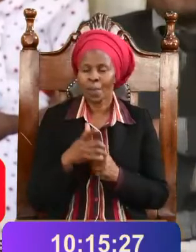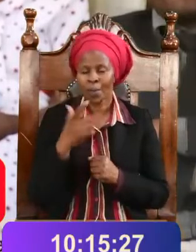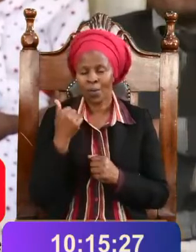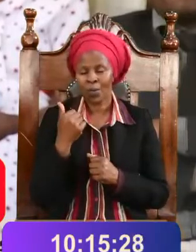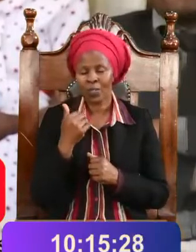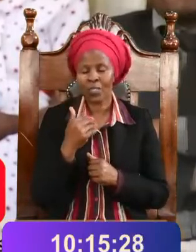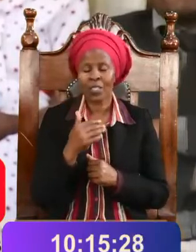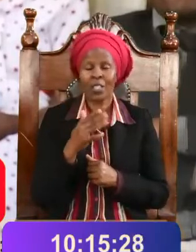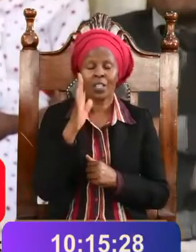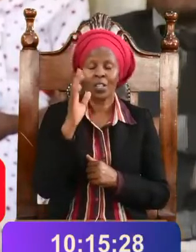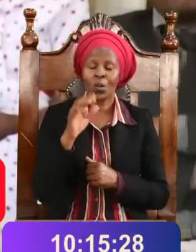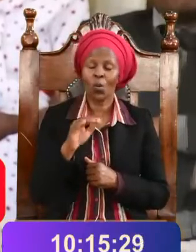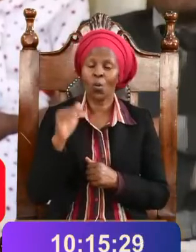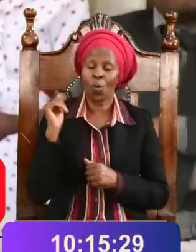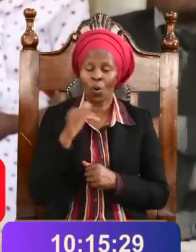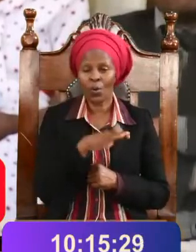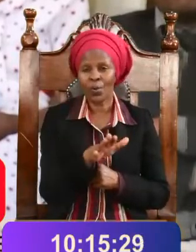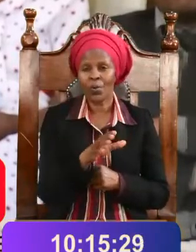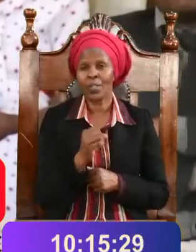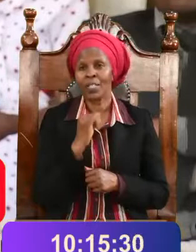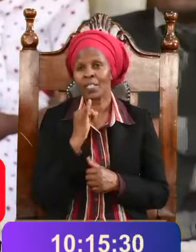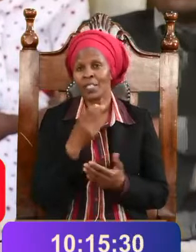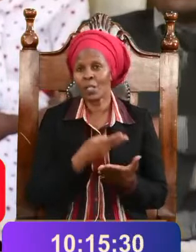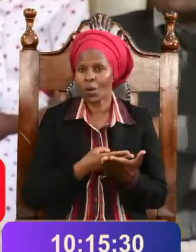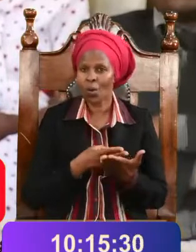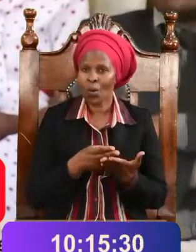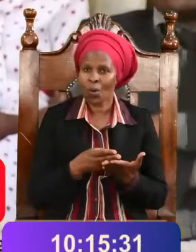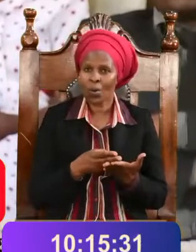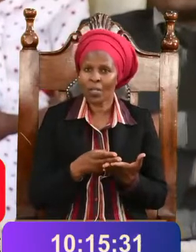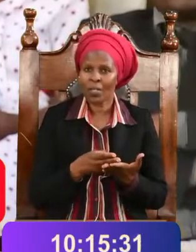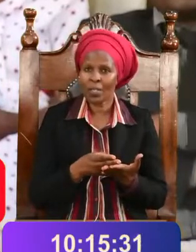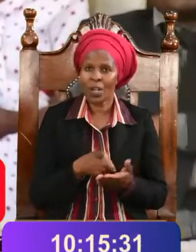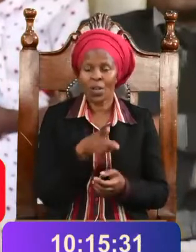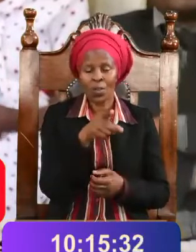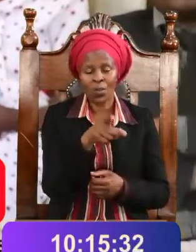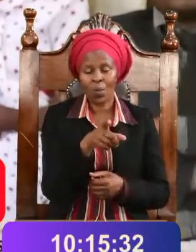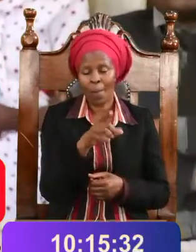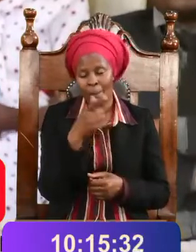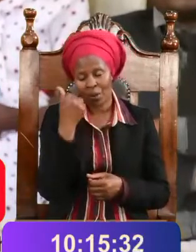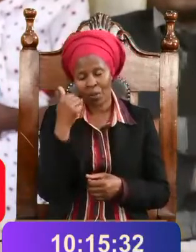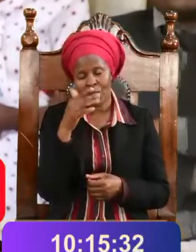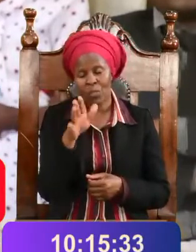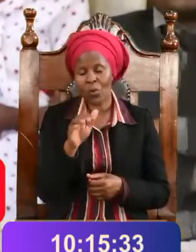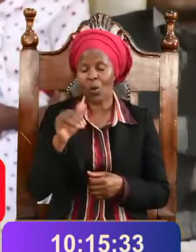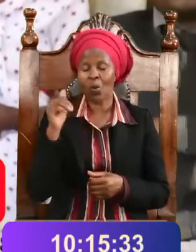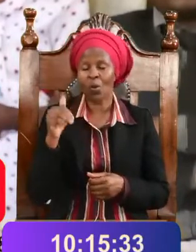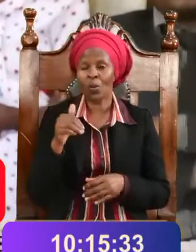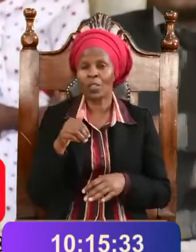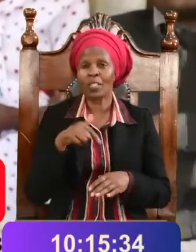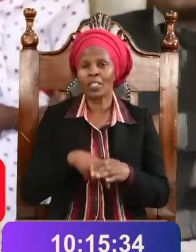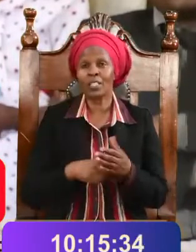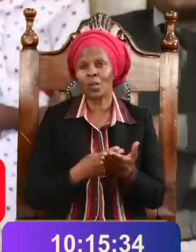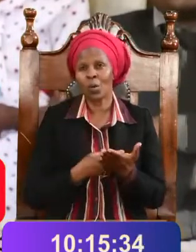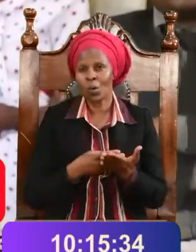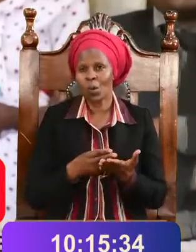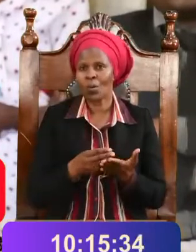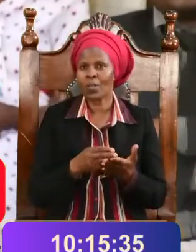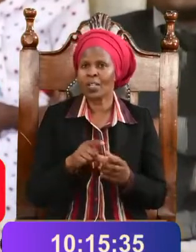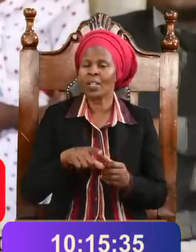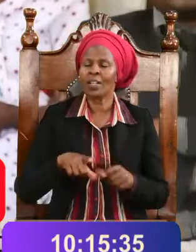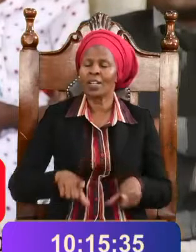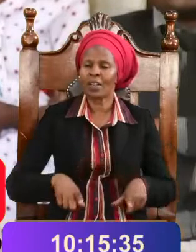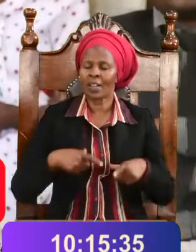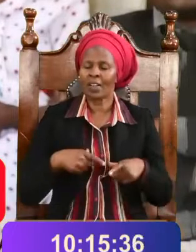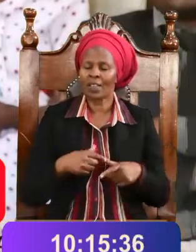ambaye amewaita ni mtakatifu, nani kwa sababu amewaita katika maisha ya utakatifu, lazima